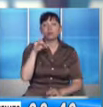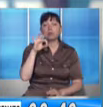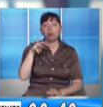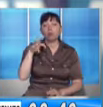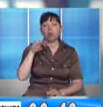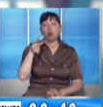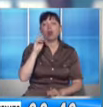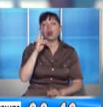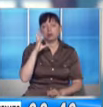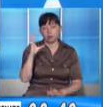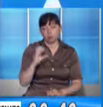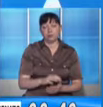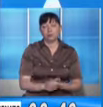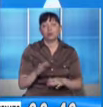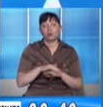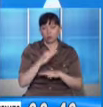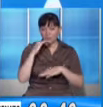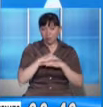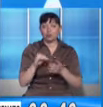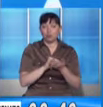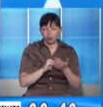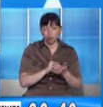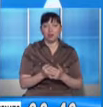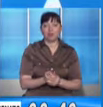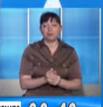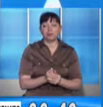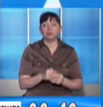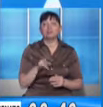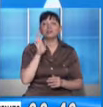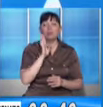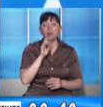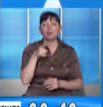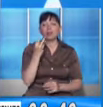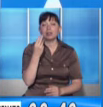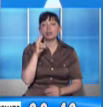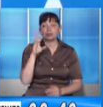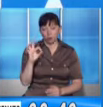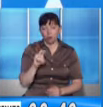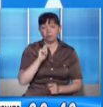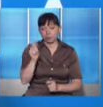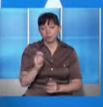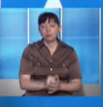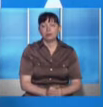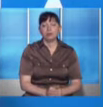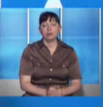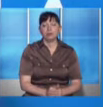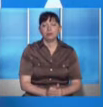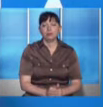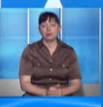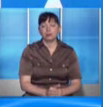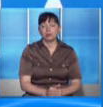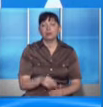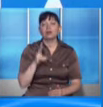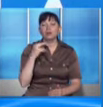Domnule Manole, bună seara din nou! Bine v-am regăsit! Da, vă rog! Întrebarea pentru doamna Grițco. Începem cu doamna Grițco. Da, vă rog!